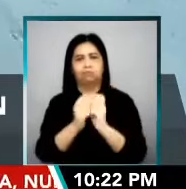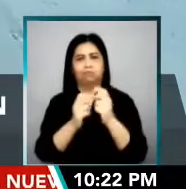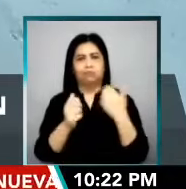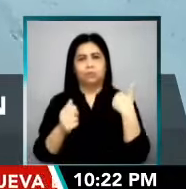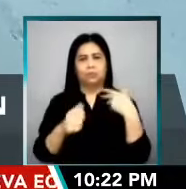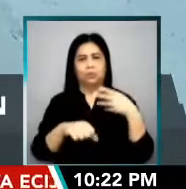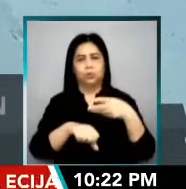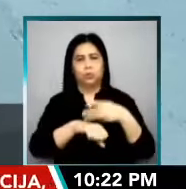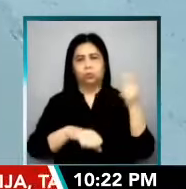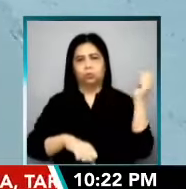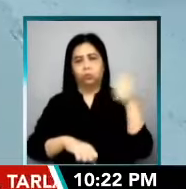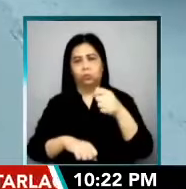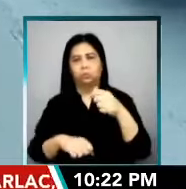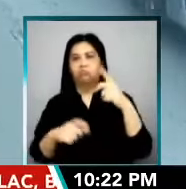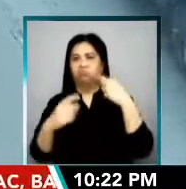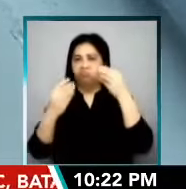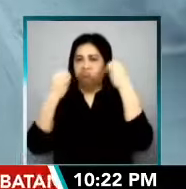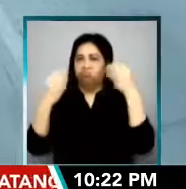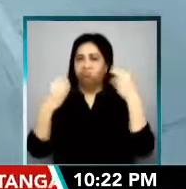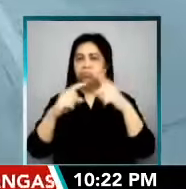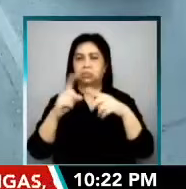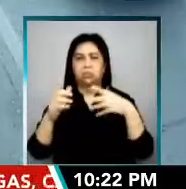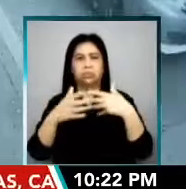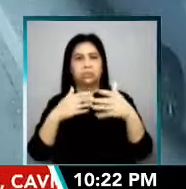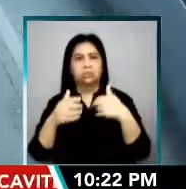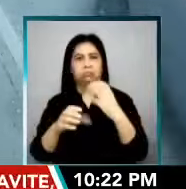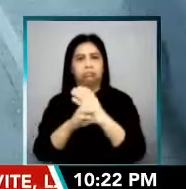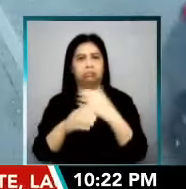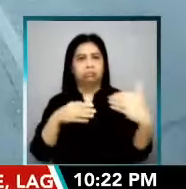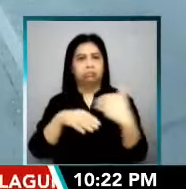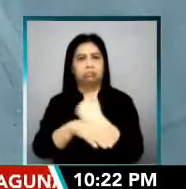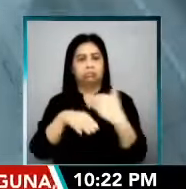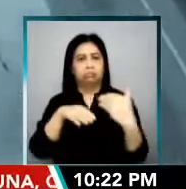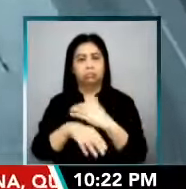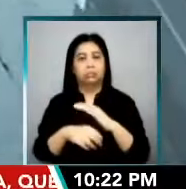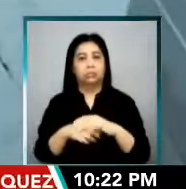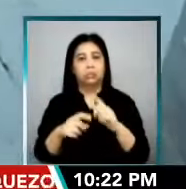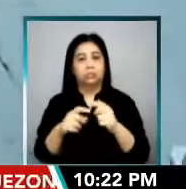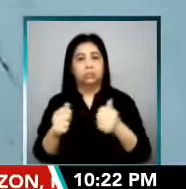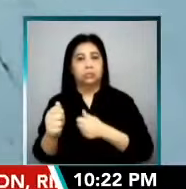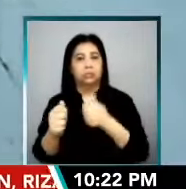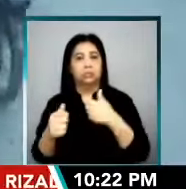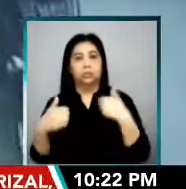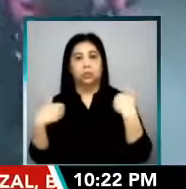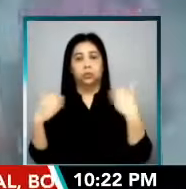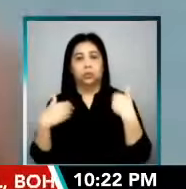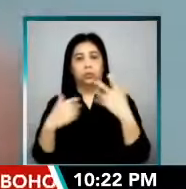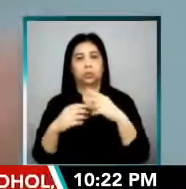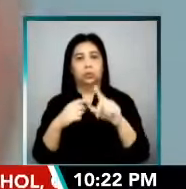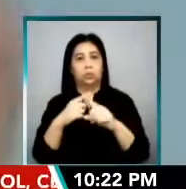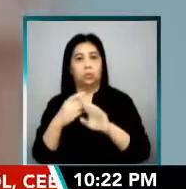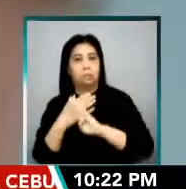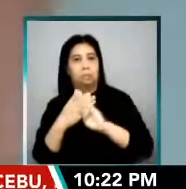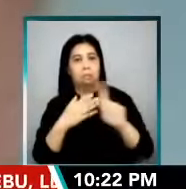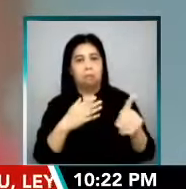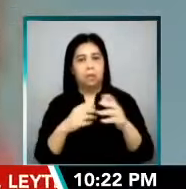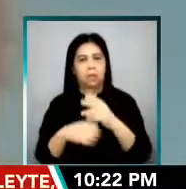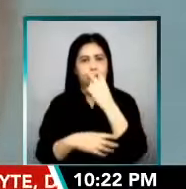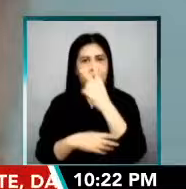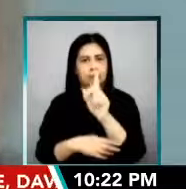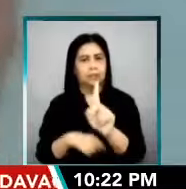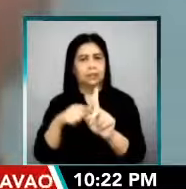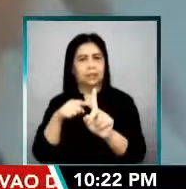Hindi nila alintala kahit may mga sasakyang dumaraan. Nagkahabulan ng mga kabataan at nang bumalik sila, makikitang isa sa mga